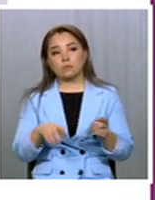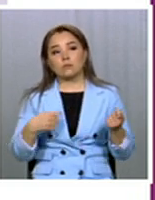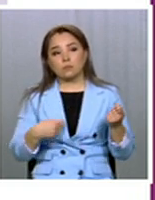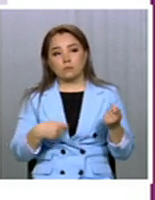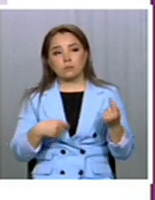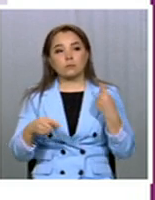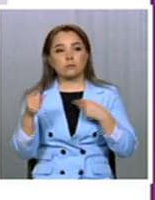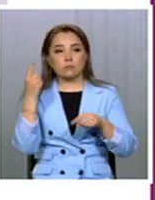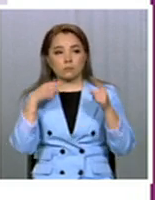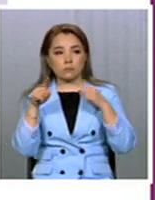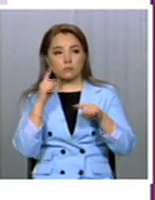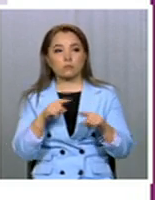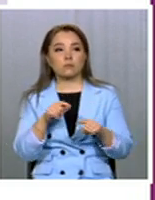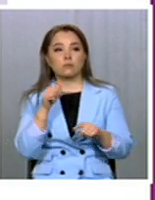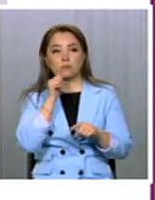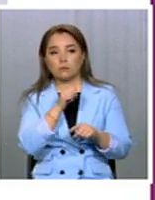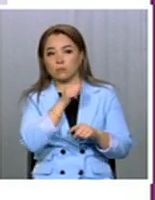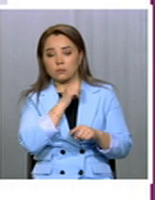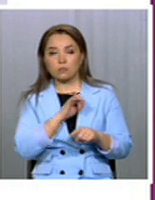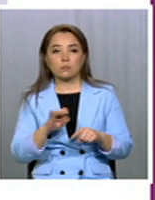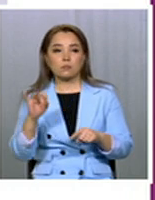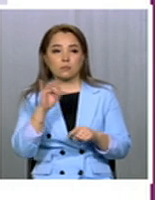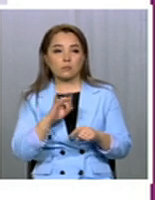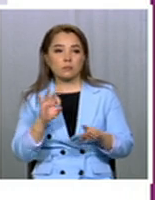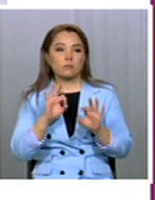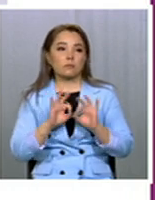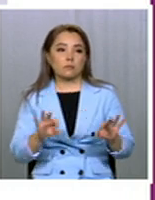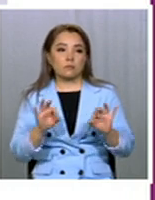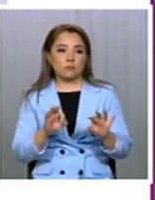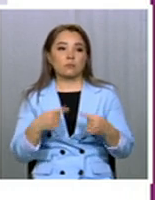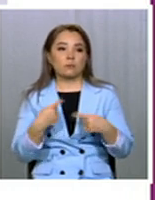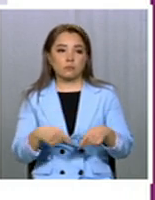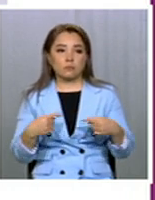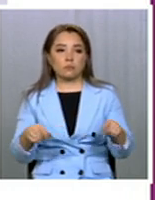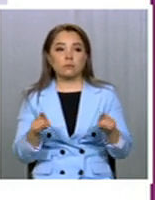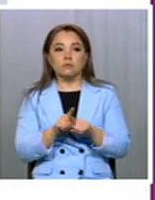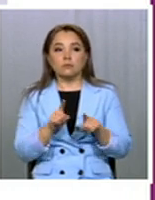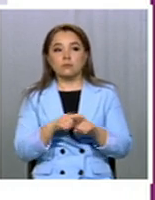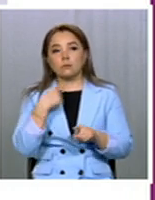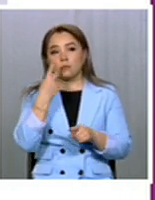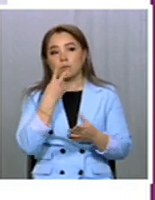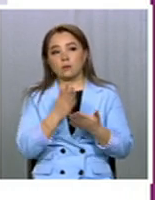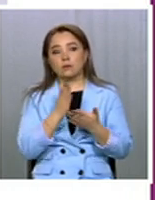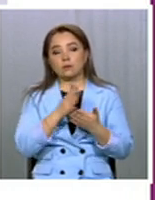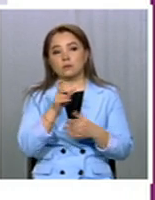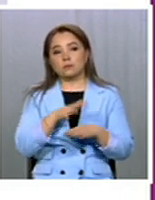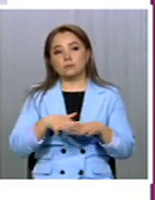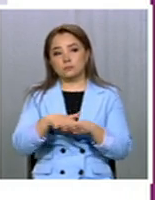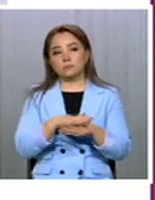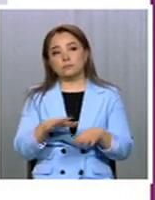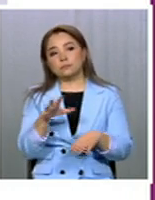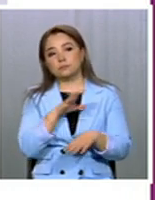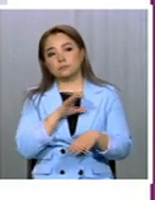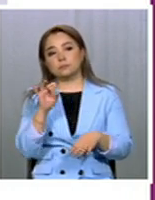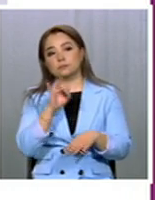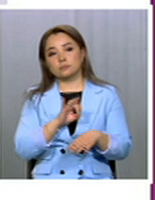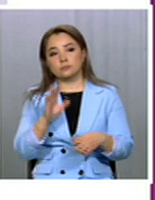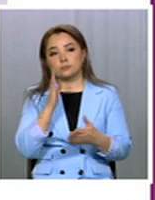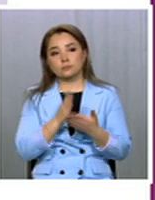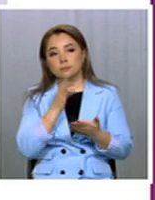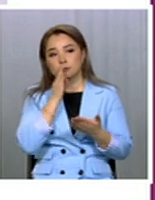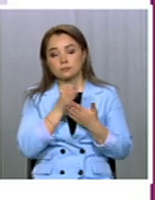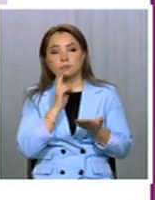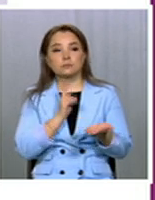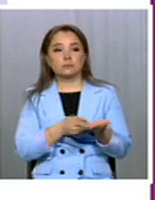ертегілер, жұмбақтар, тарихи әңгімелер, тағы басқа туындылар халықтың бай тарихының бар екенін